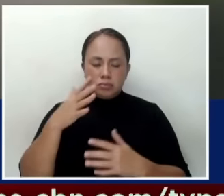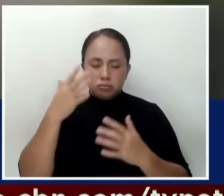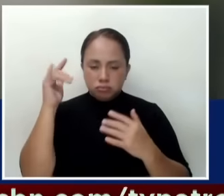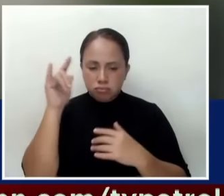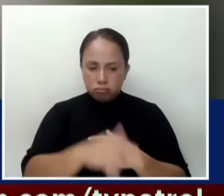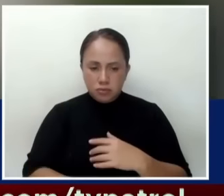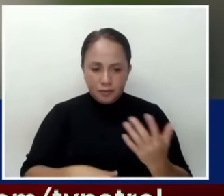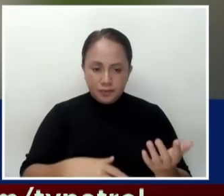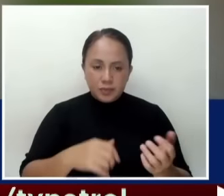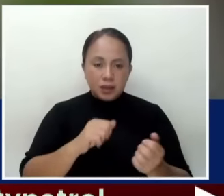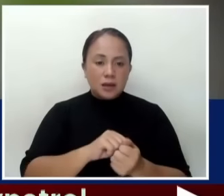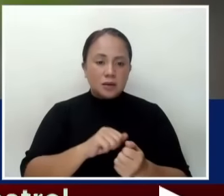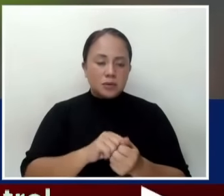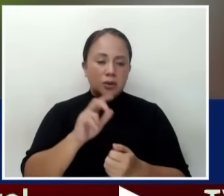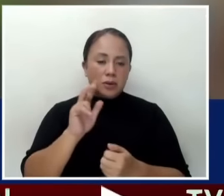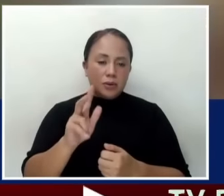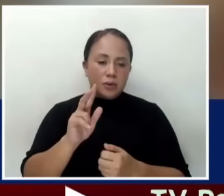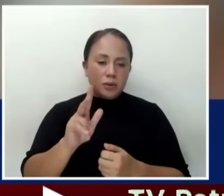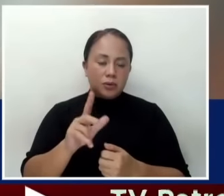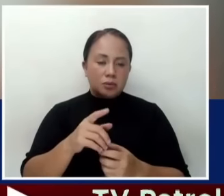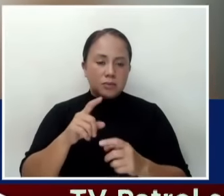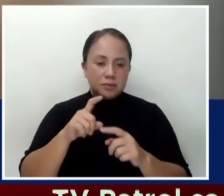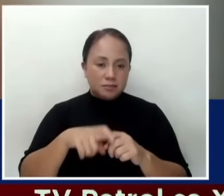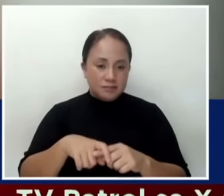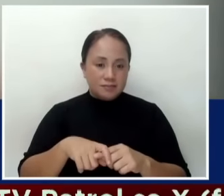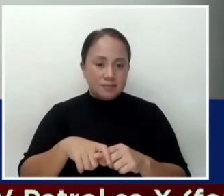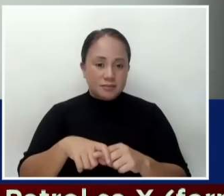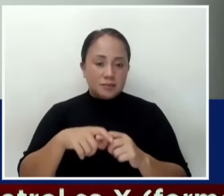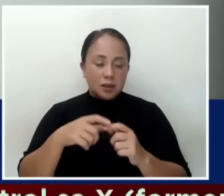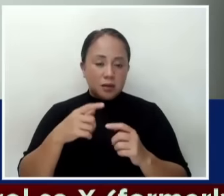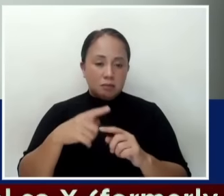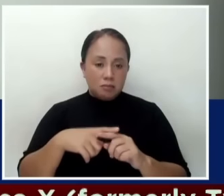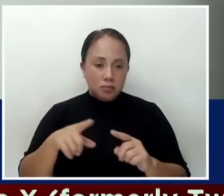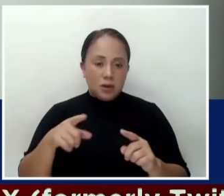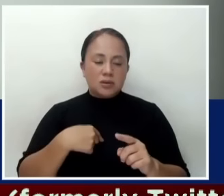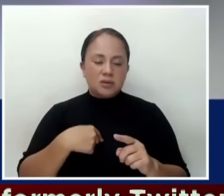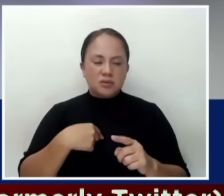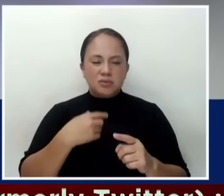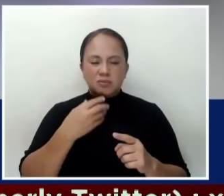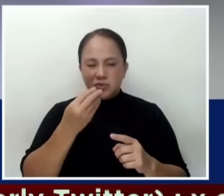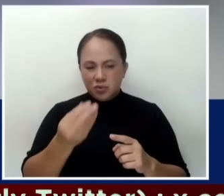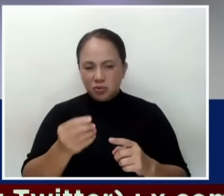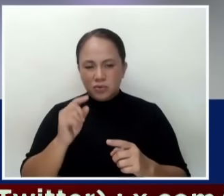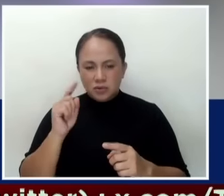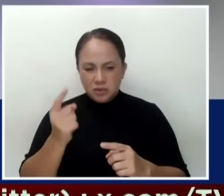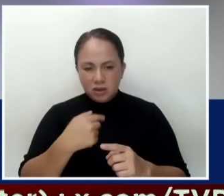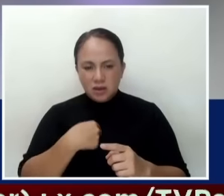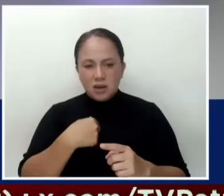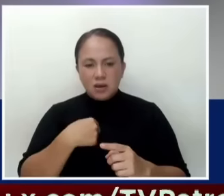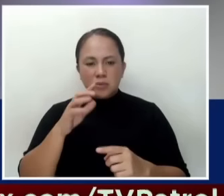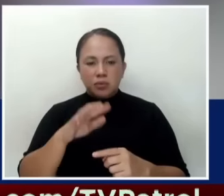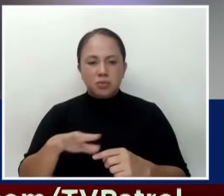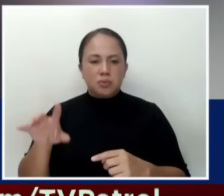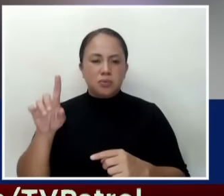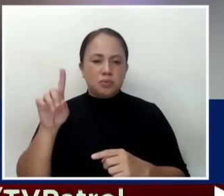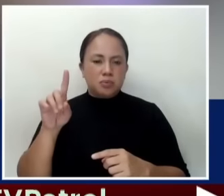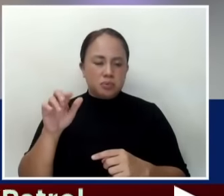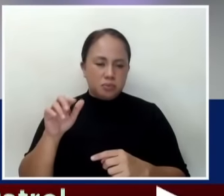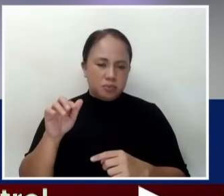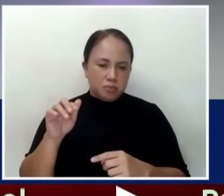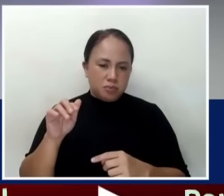ang 30 nilang dependents o mga anak. Pero maliit na bilang ito sa nasa 11,000 Pinoy sa